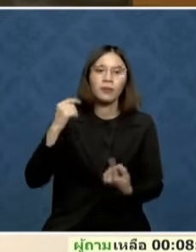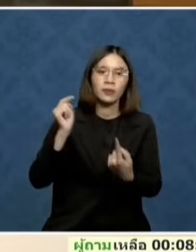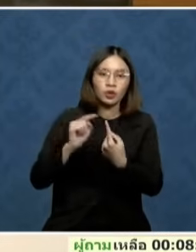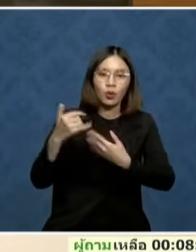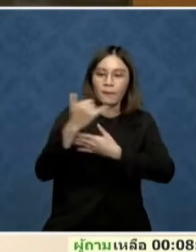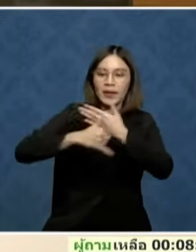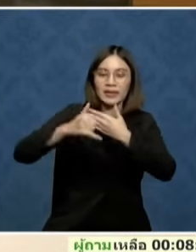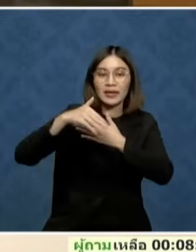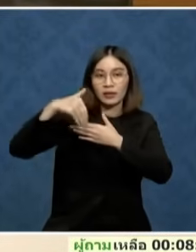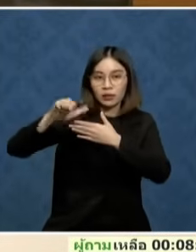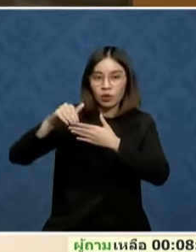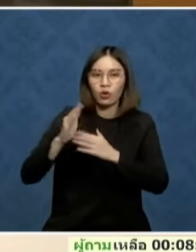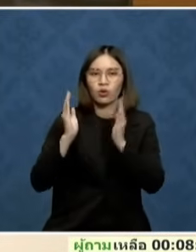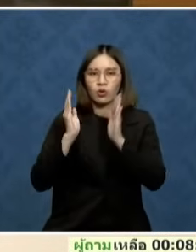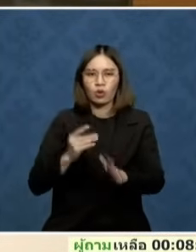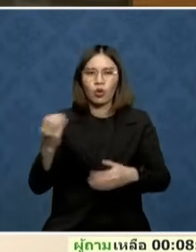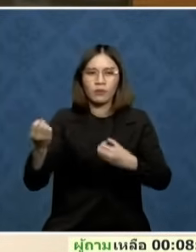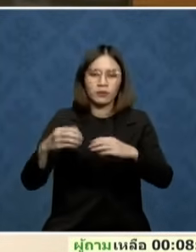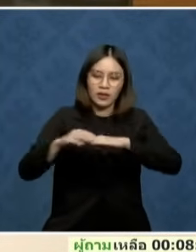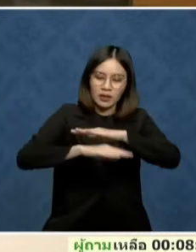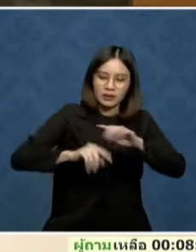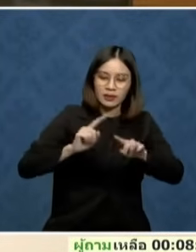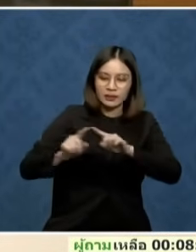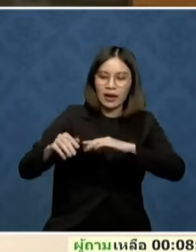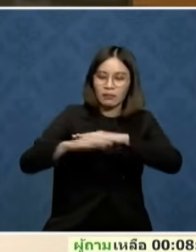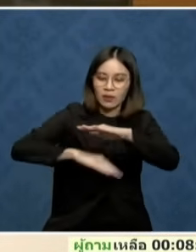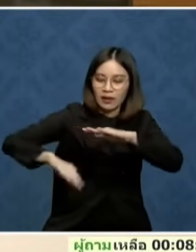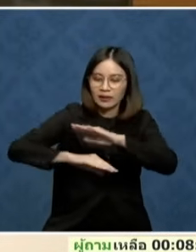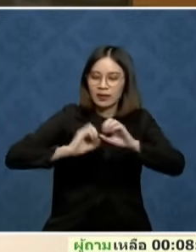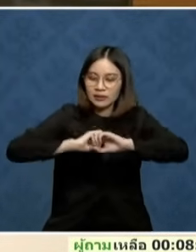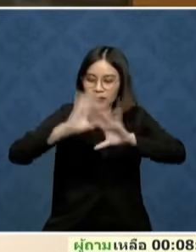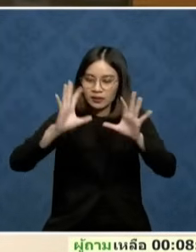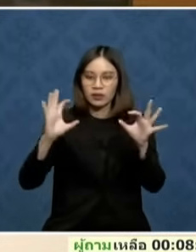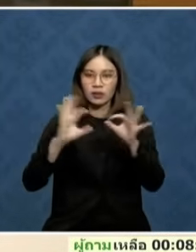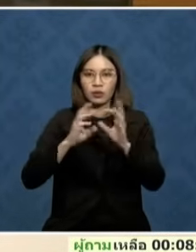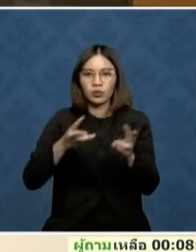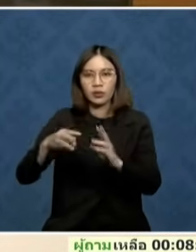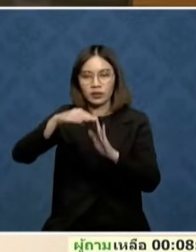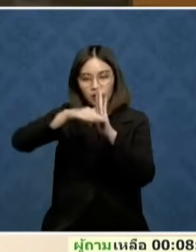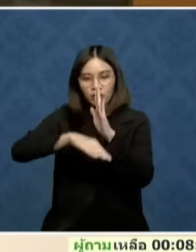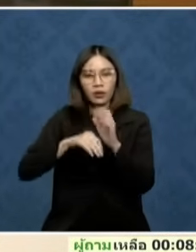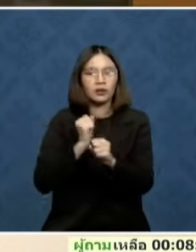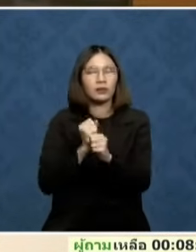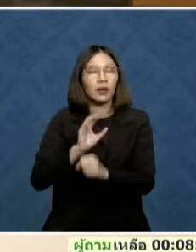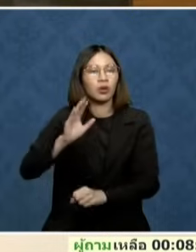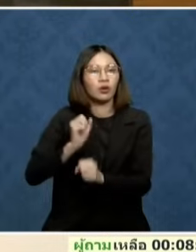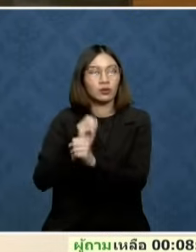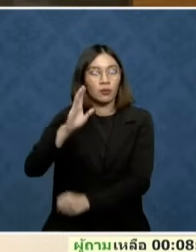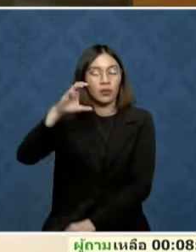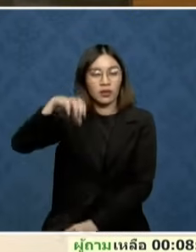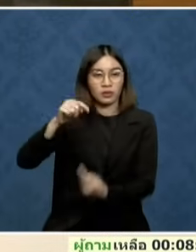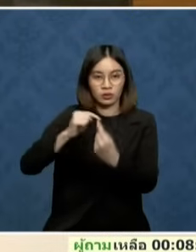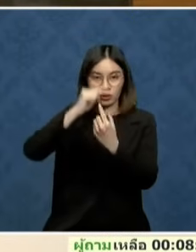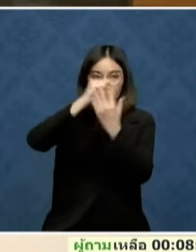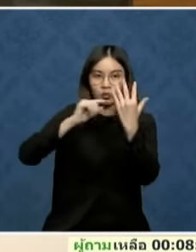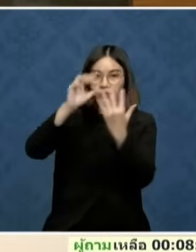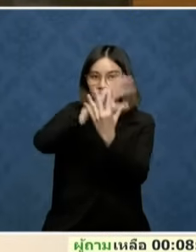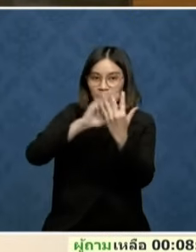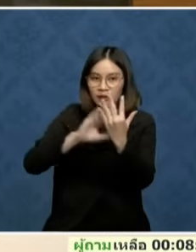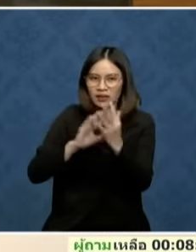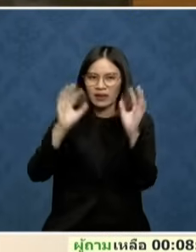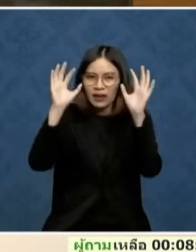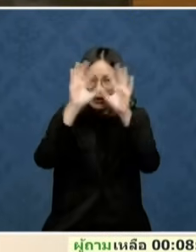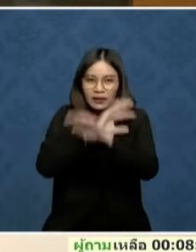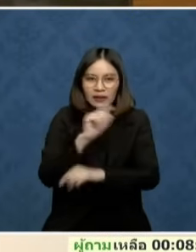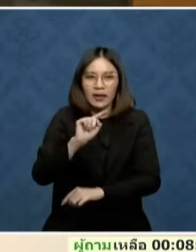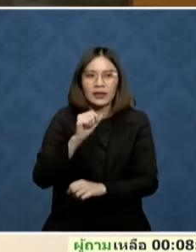ต่างประเทศและผู้ร้องเรียนมีหลักฐานค่อนข้างชัดเจนเกี่ยวกับการดำเนินธุรกรรมของบริษัทในประเทศไทยที่เข้าข่าย